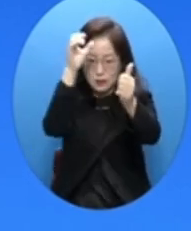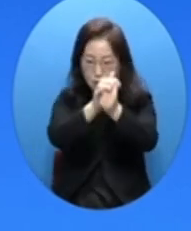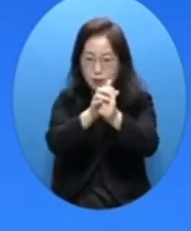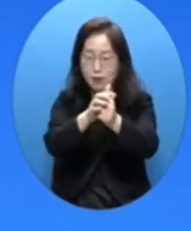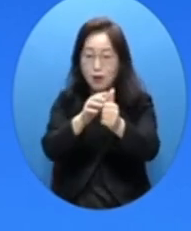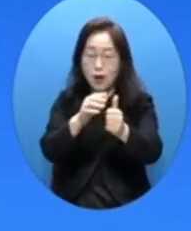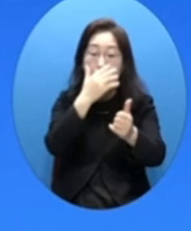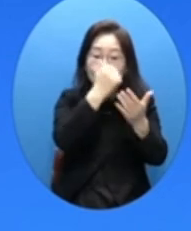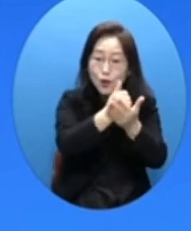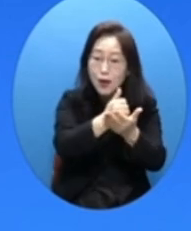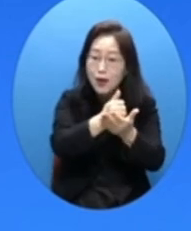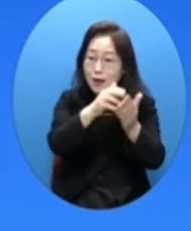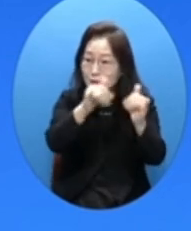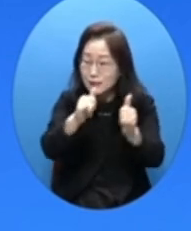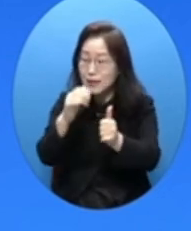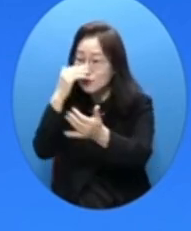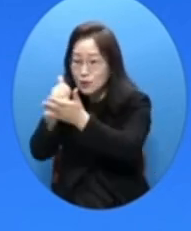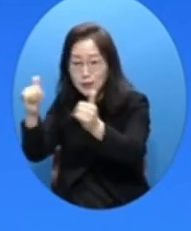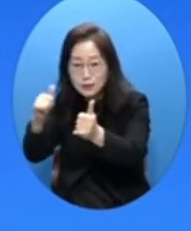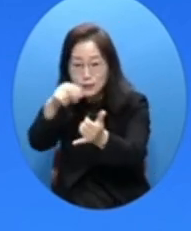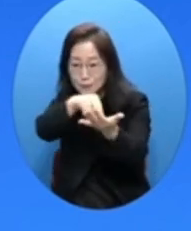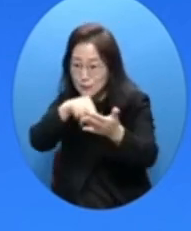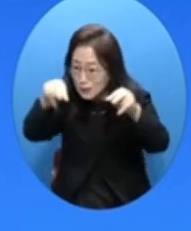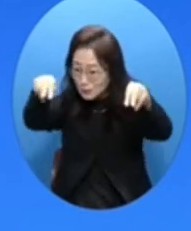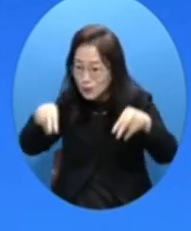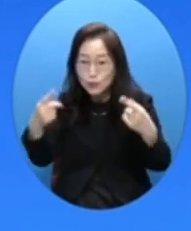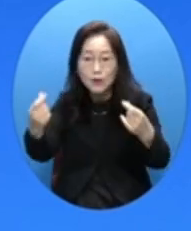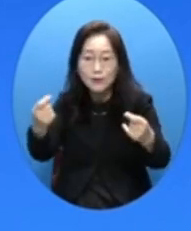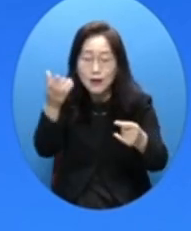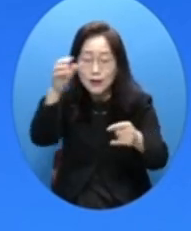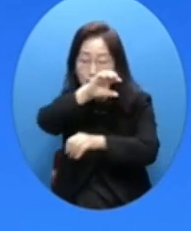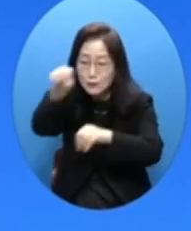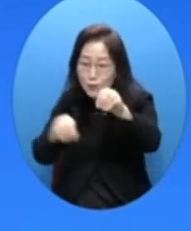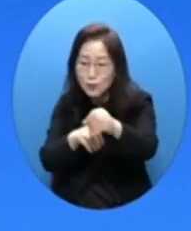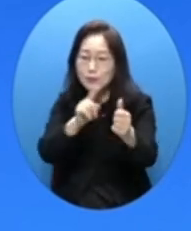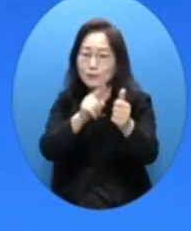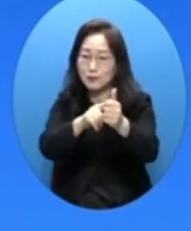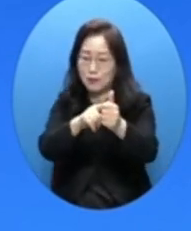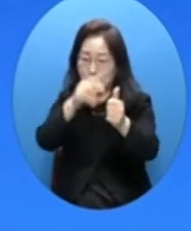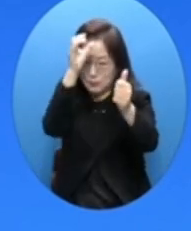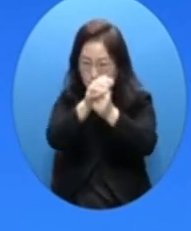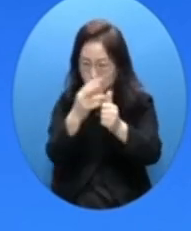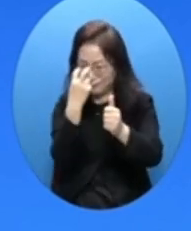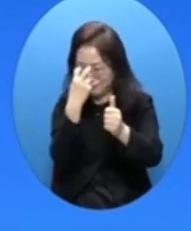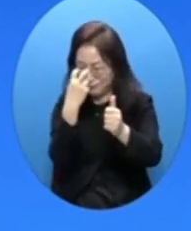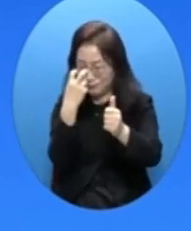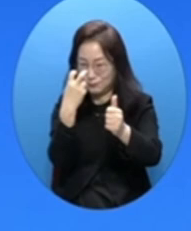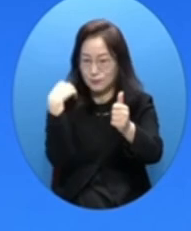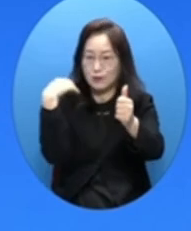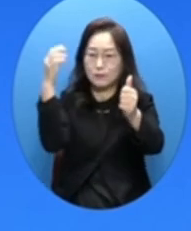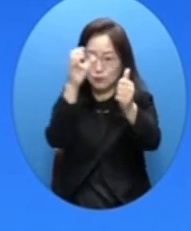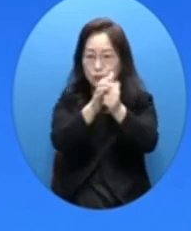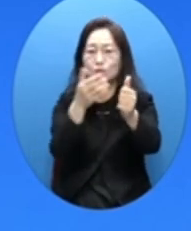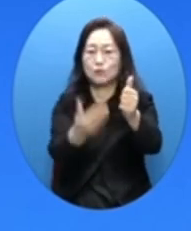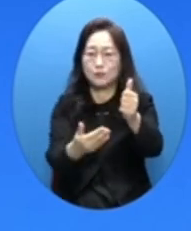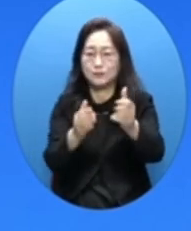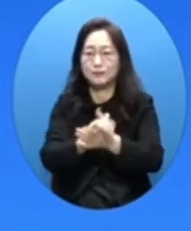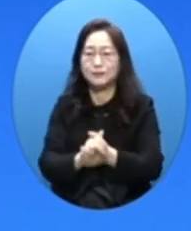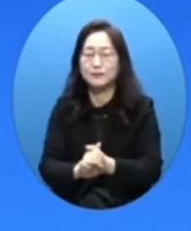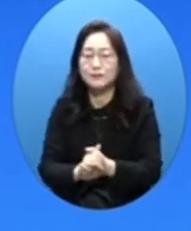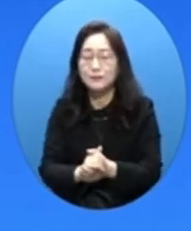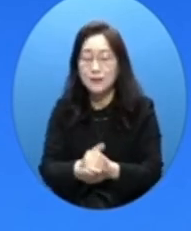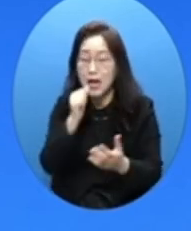돌보는 그러한 신분으로 승격되게 된 것입니다 그래서 그러면 감옥에서